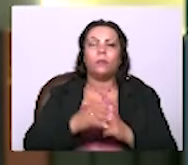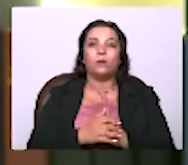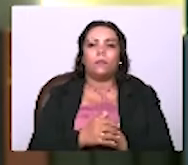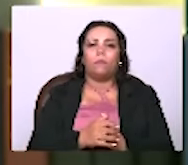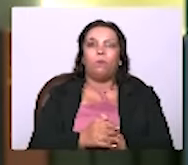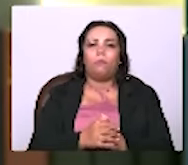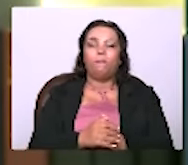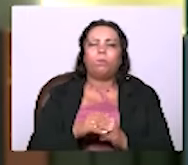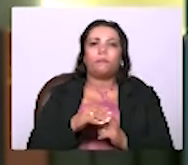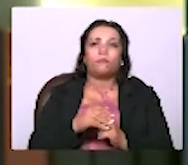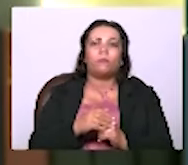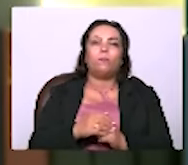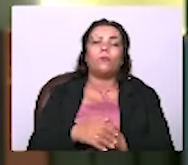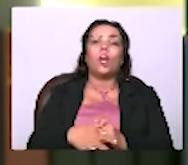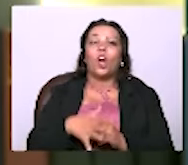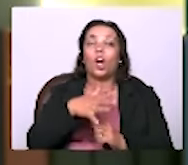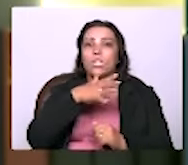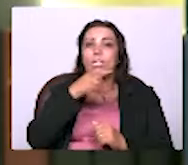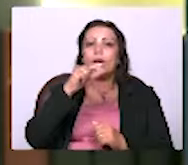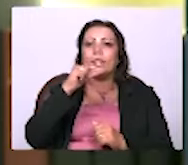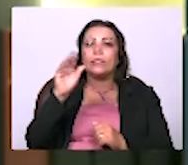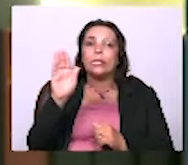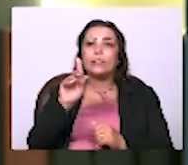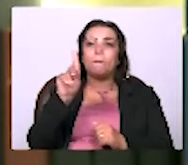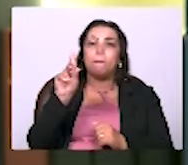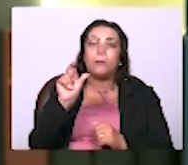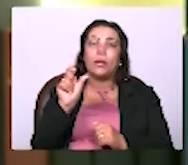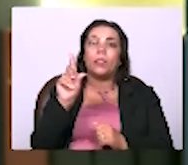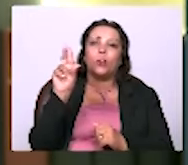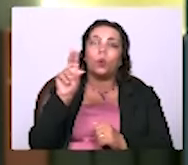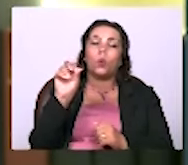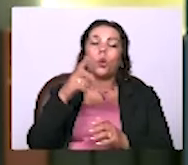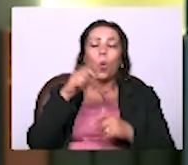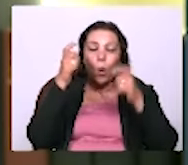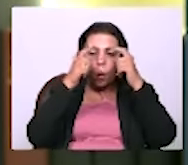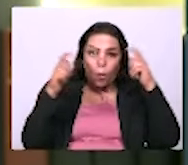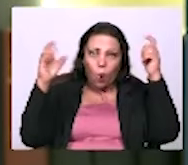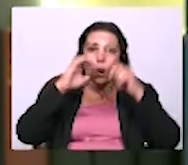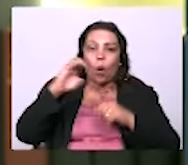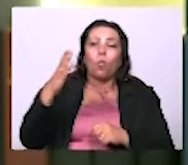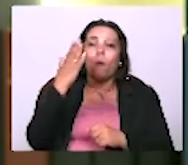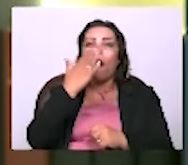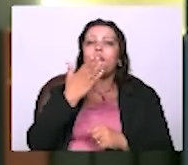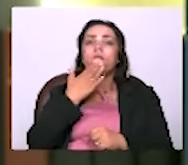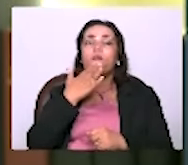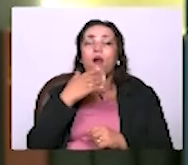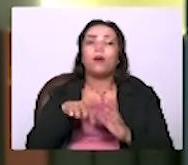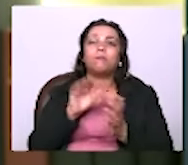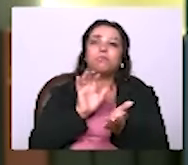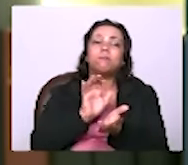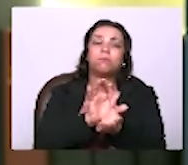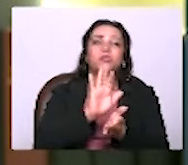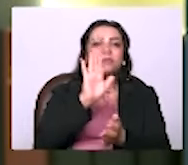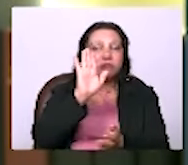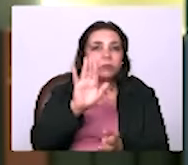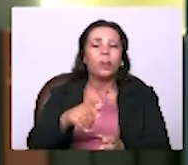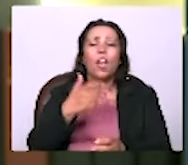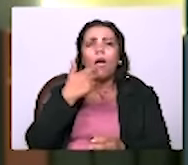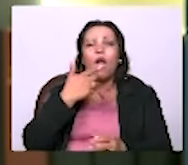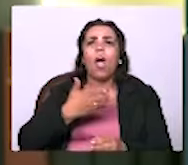منقص زمون توتو وهو كبير اثق في جنوب افريقيا وحائز على جائزه نوبل وعاش